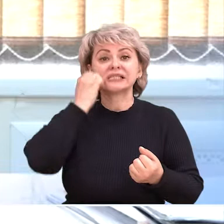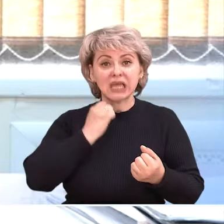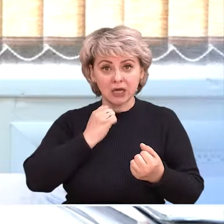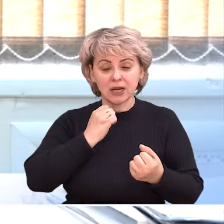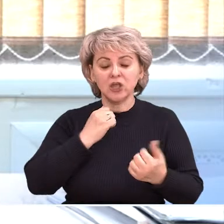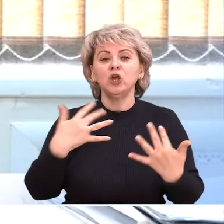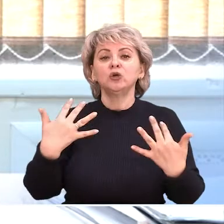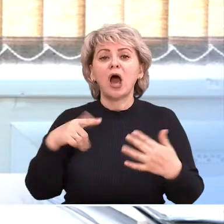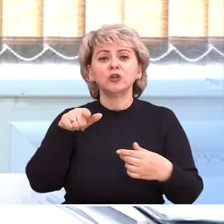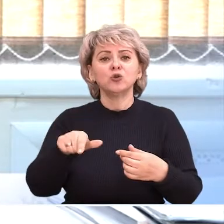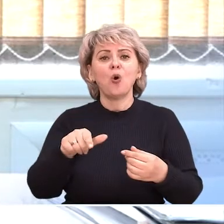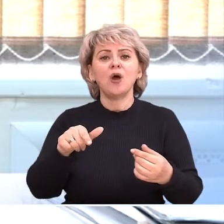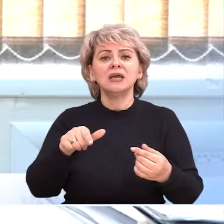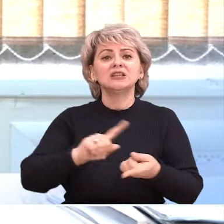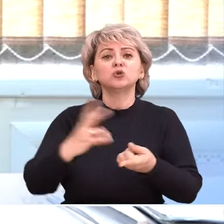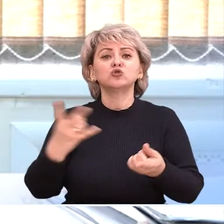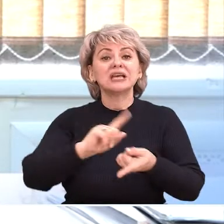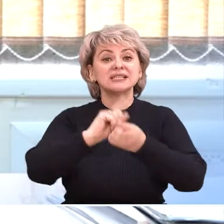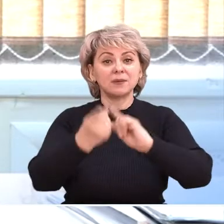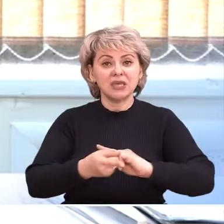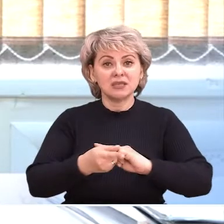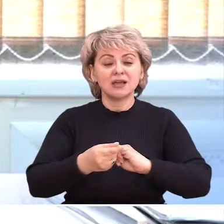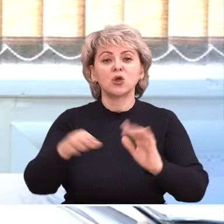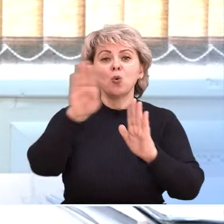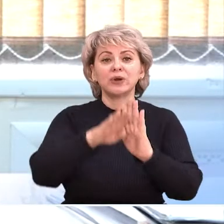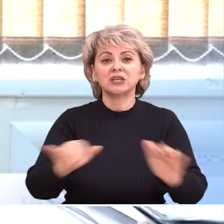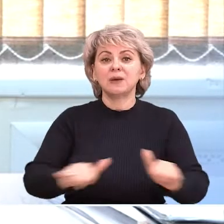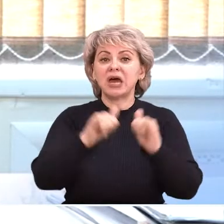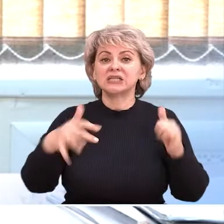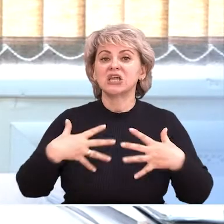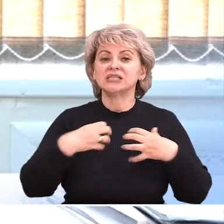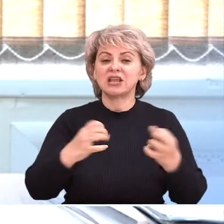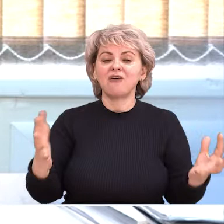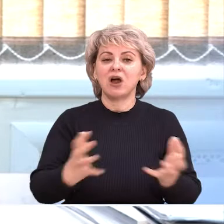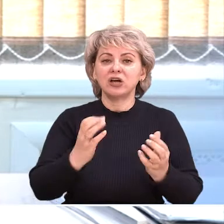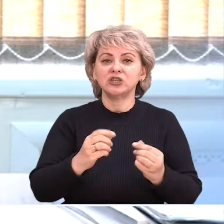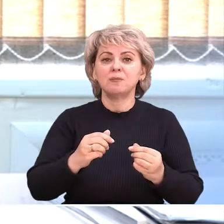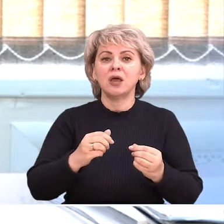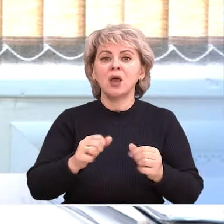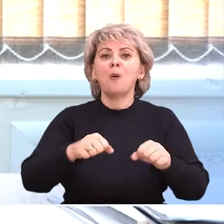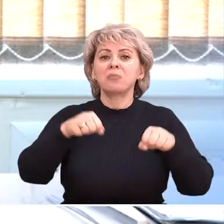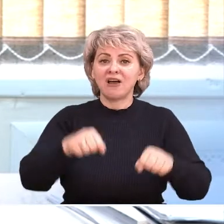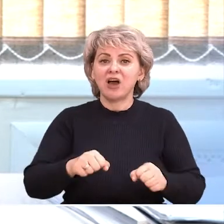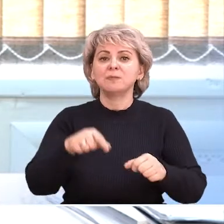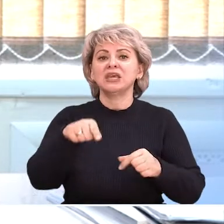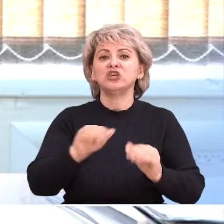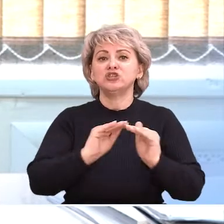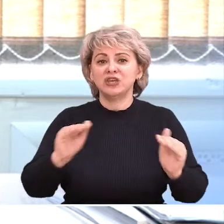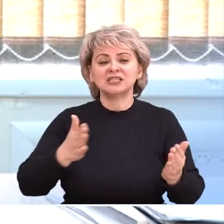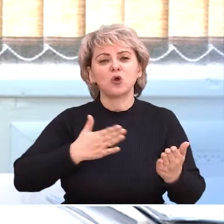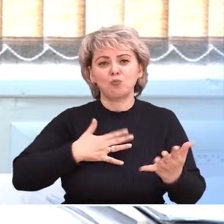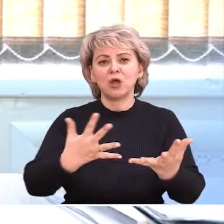оно устарело. Вот, оно подлежит замене. По программе развития здравоохранения и по программе